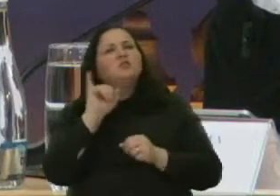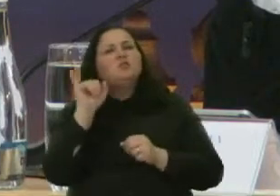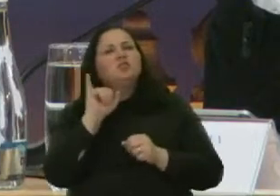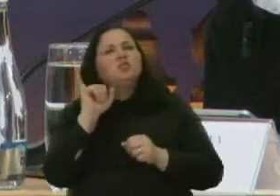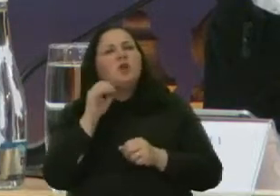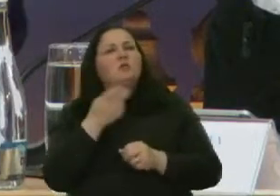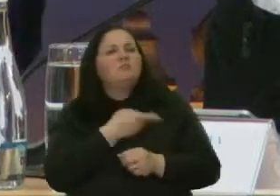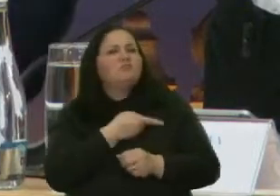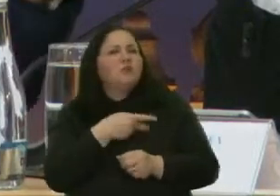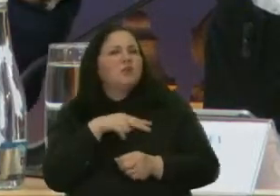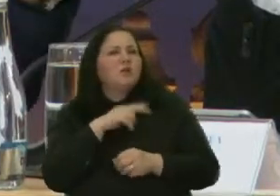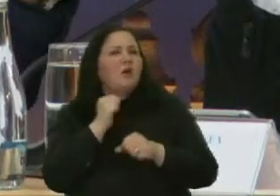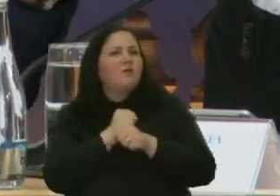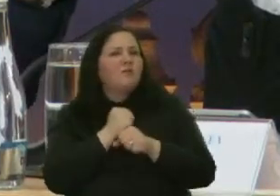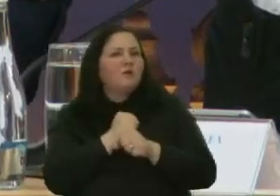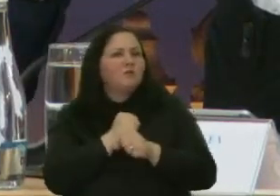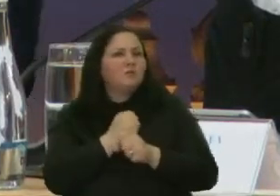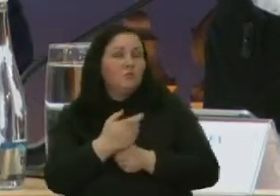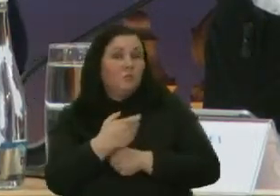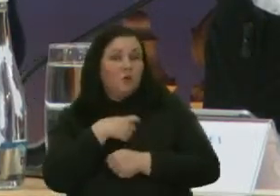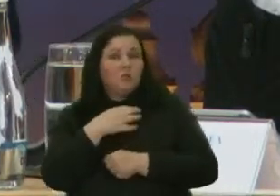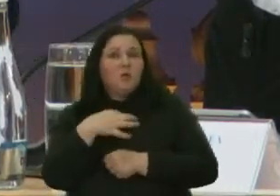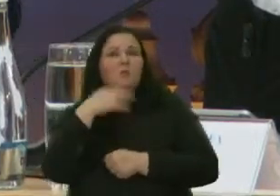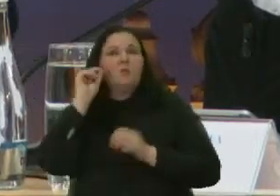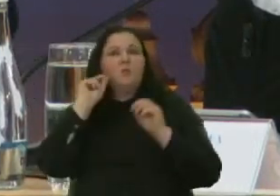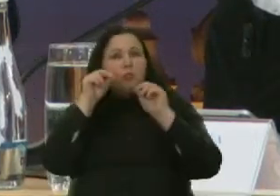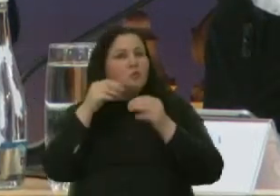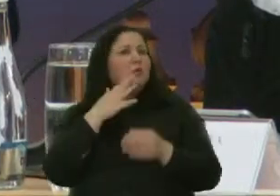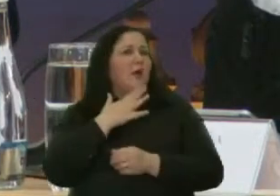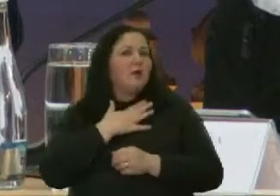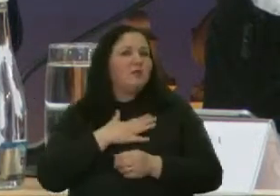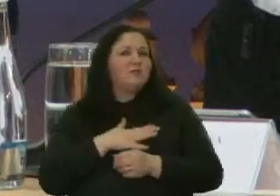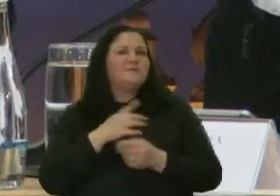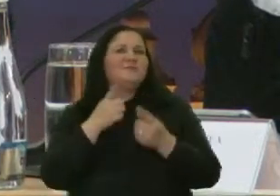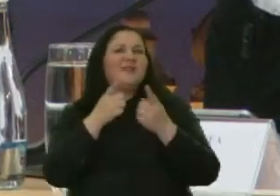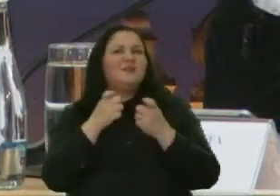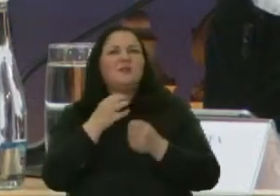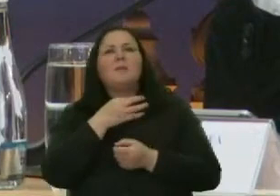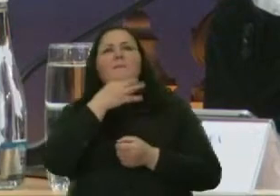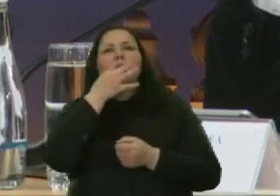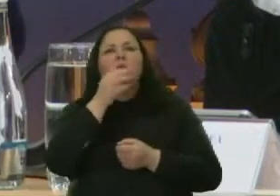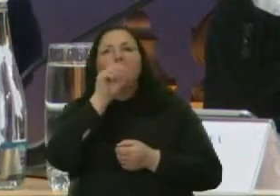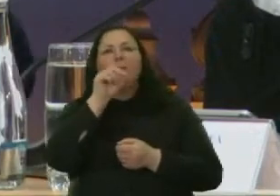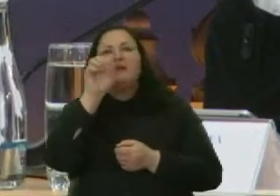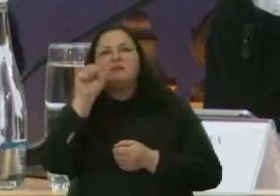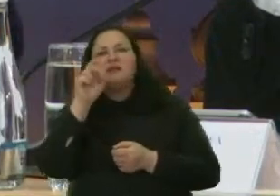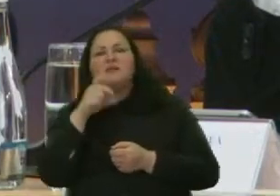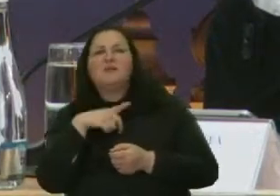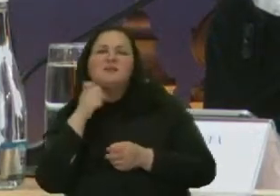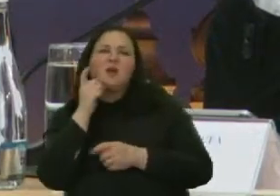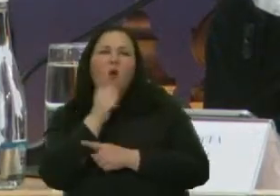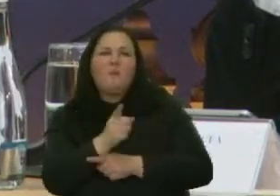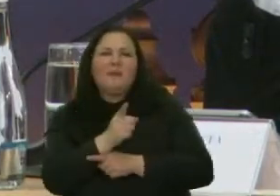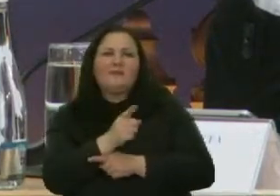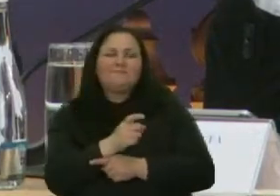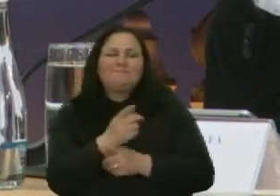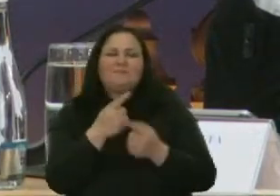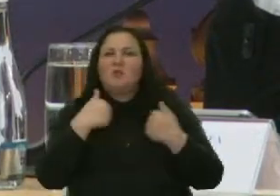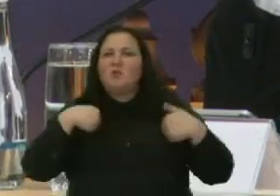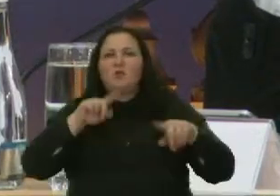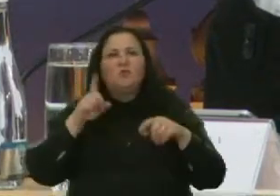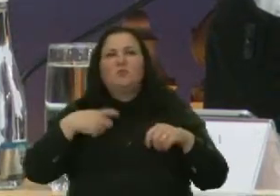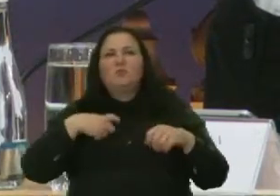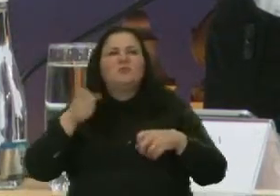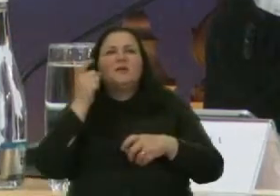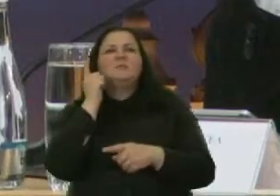realizat construc ca realizat e pus o bună de bună voie Ideea era din propunerea PSD s o obligăm de obligat eu nu pot să pun deocamdată